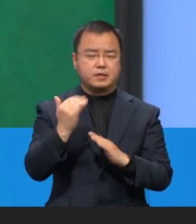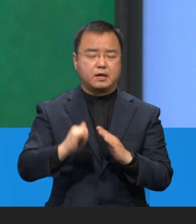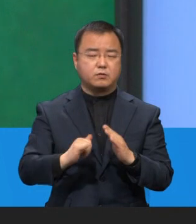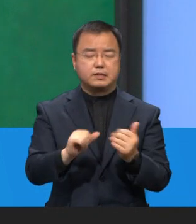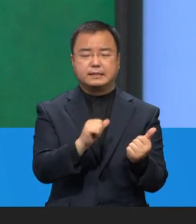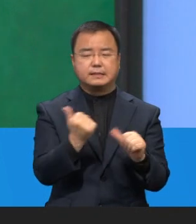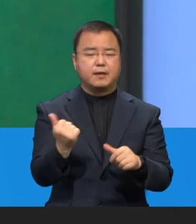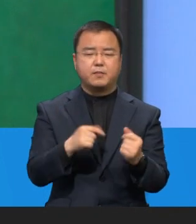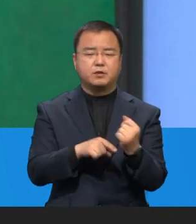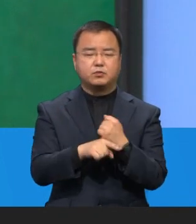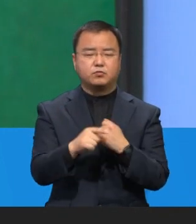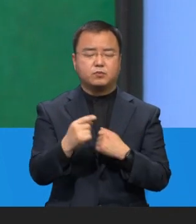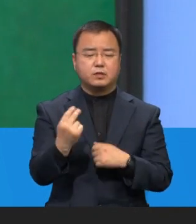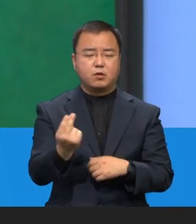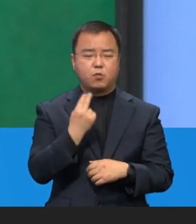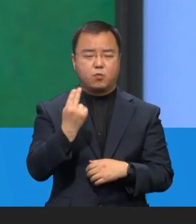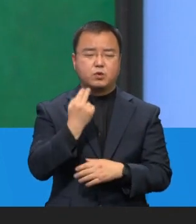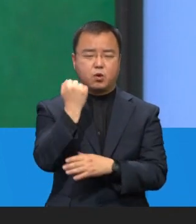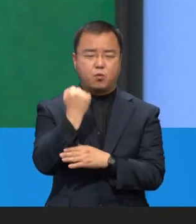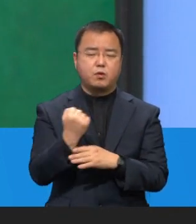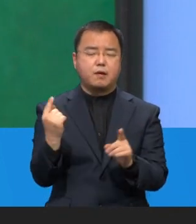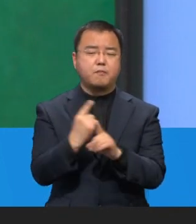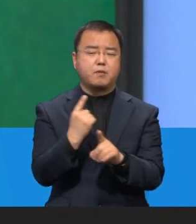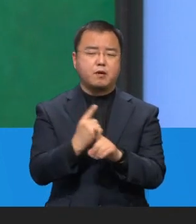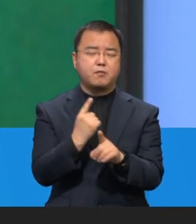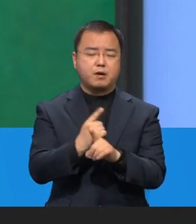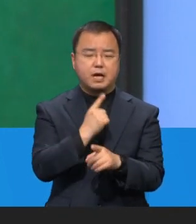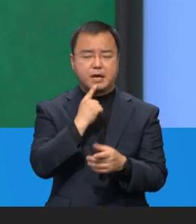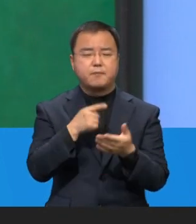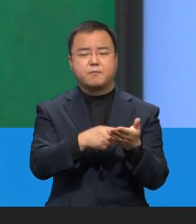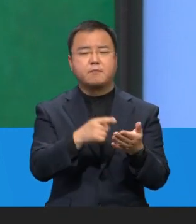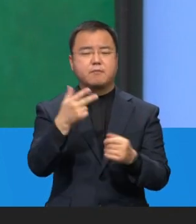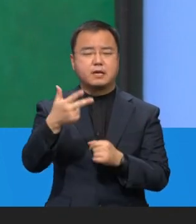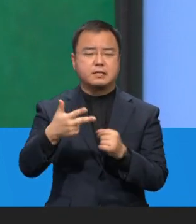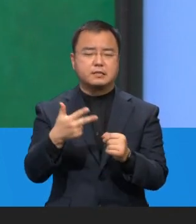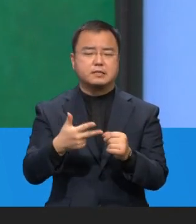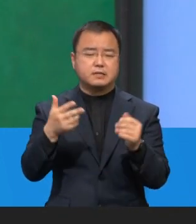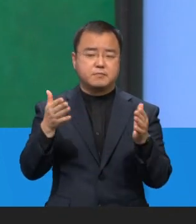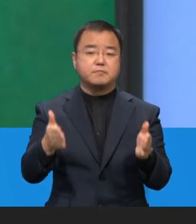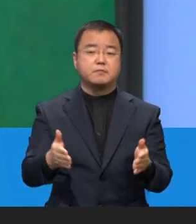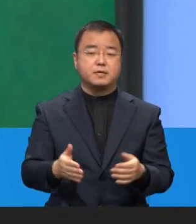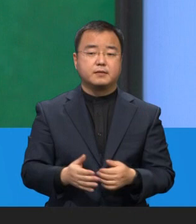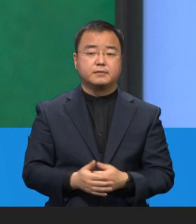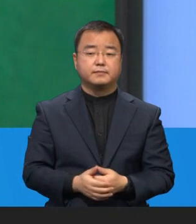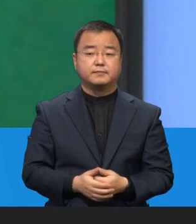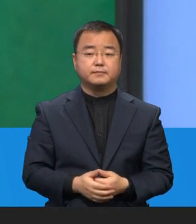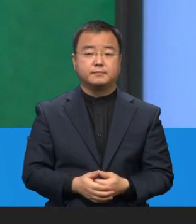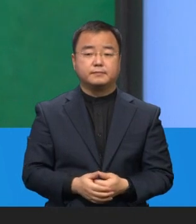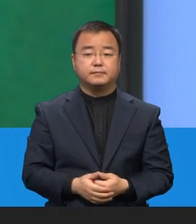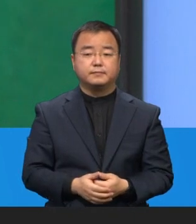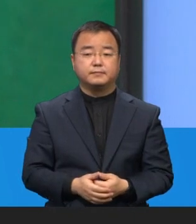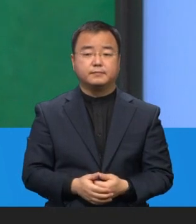오염으로 정정해달라고 요구한 지 무려 7년 만입니다. 자세한 소식 뉴스지에서 만나보시죠.